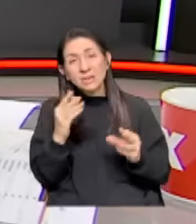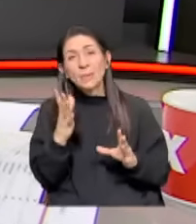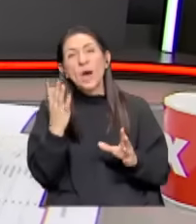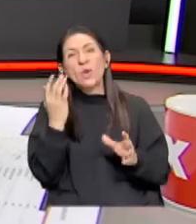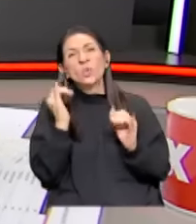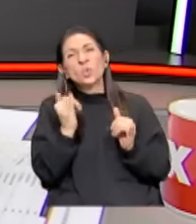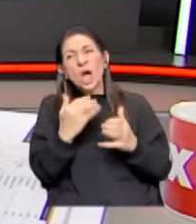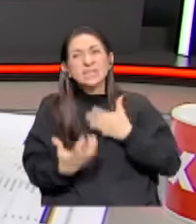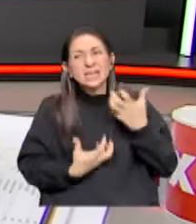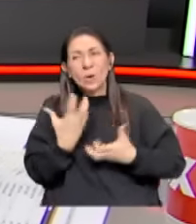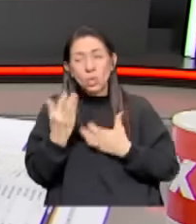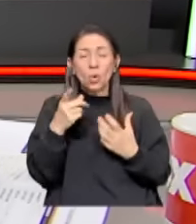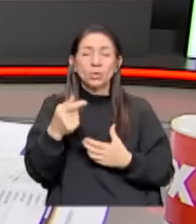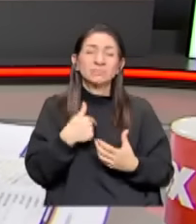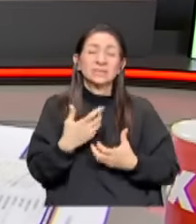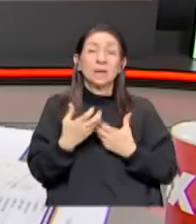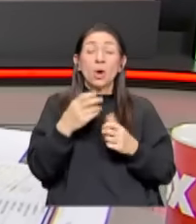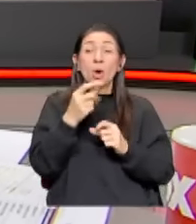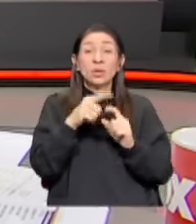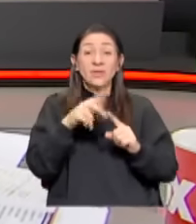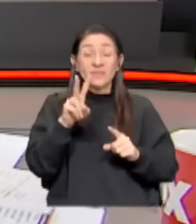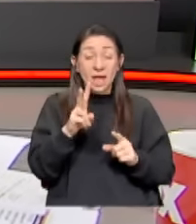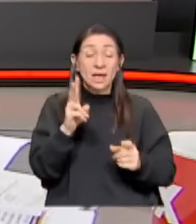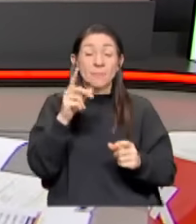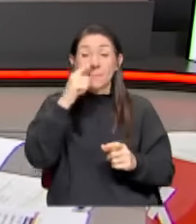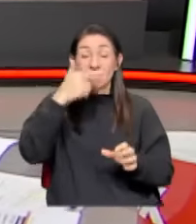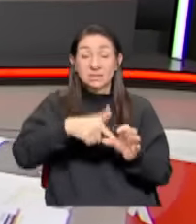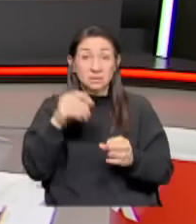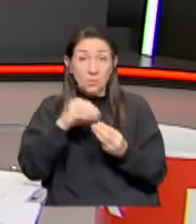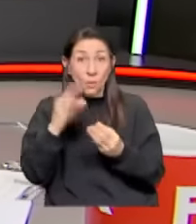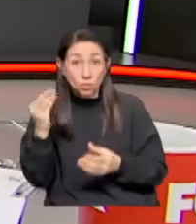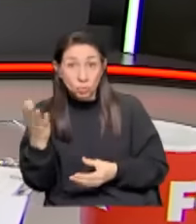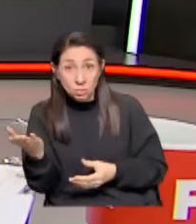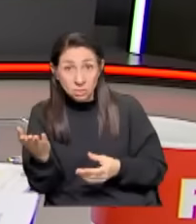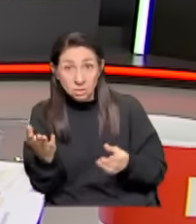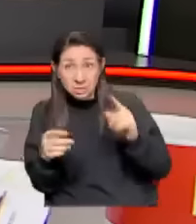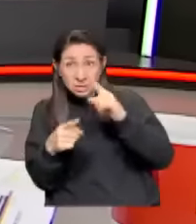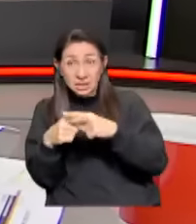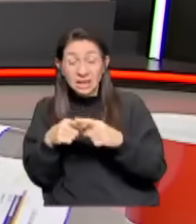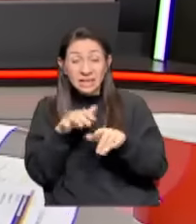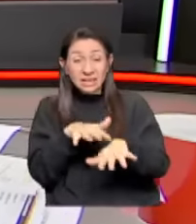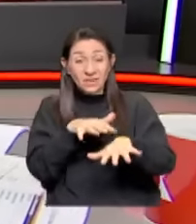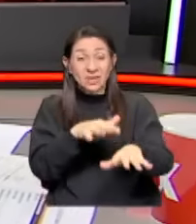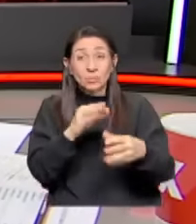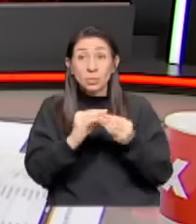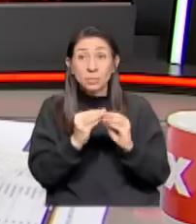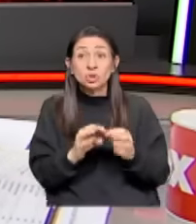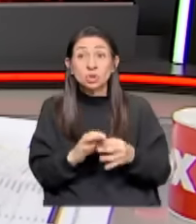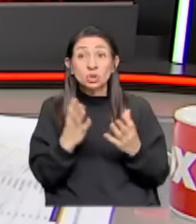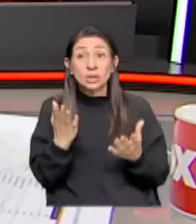çekeriz. Fakat ÖTV dediğiniz şey akaryakıtta da arttırıldı biliyorsunuz. Trafik sorununu çözdüler.